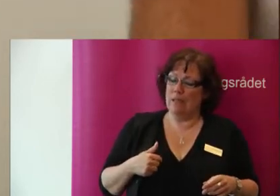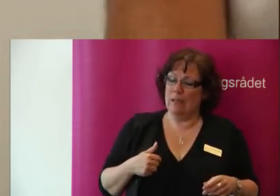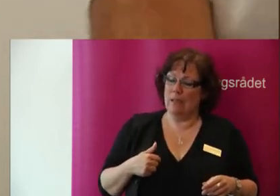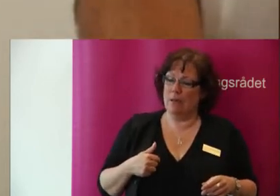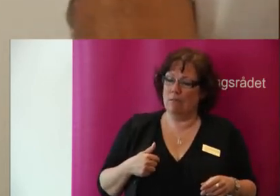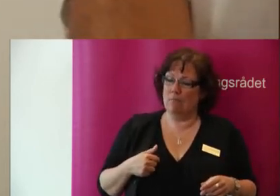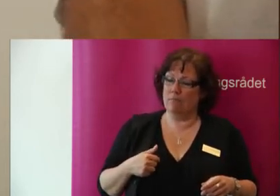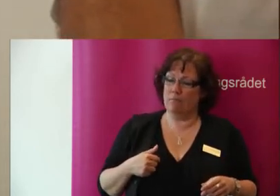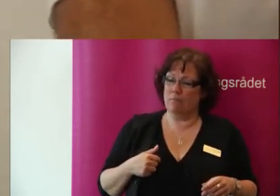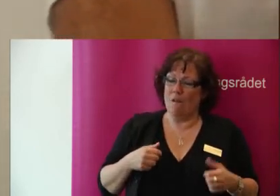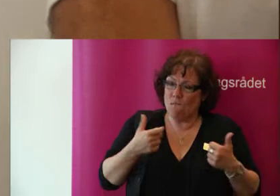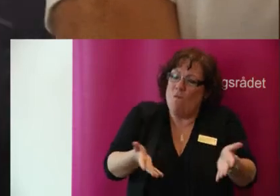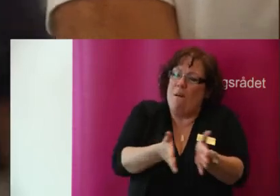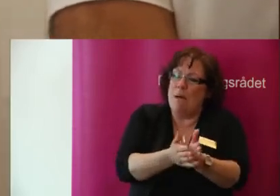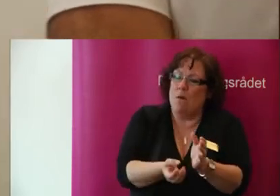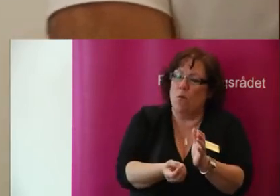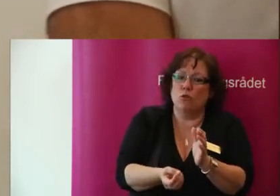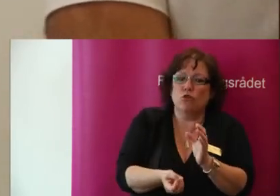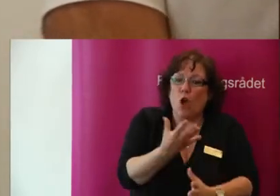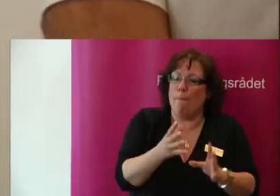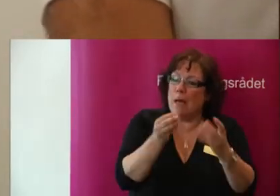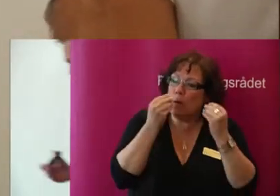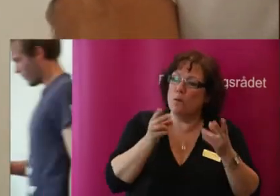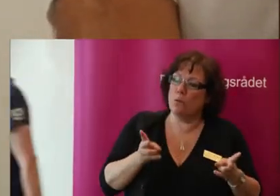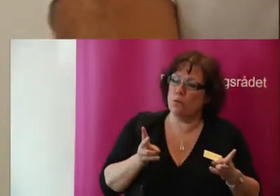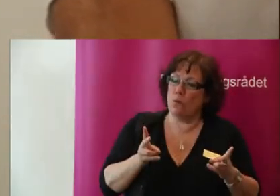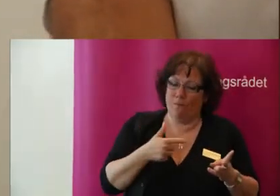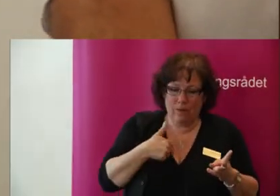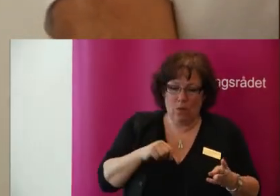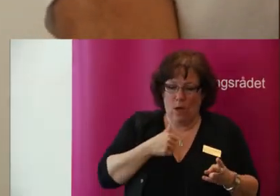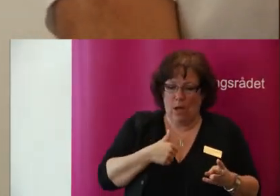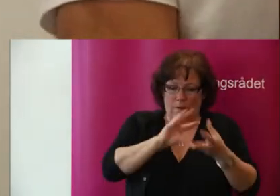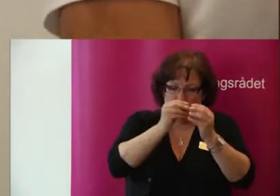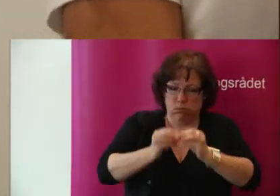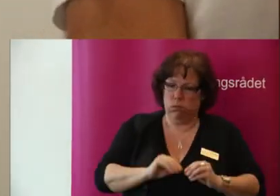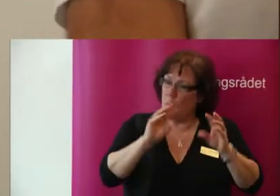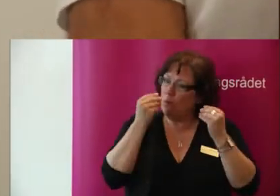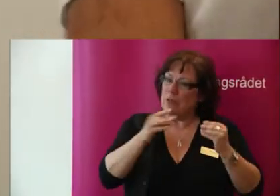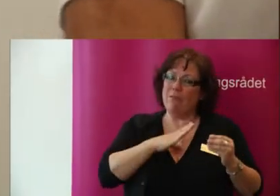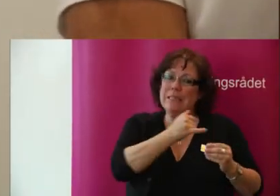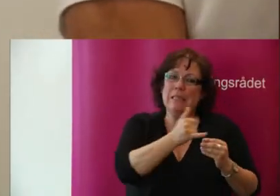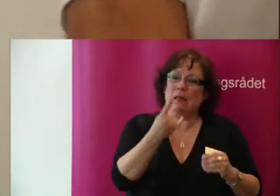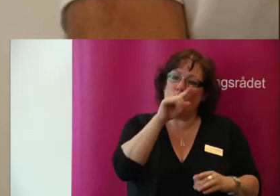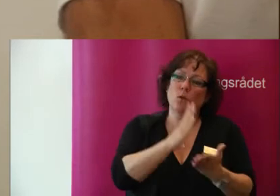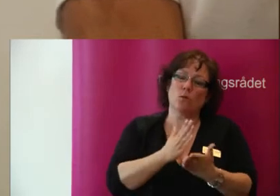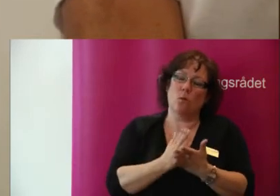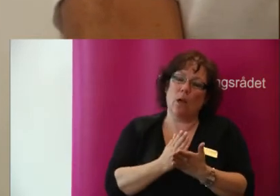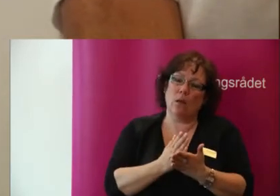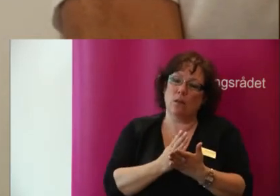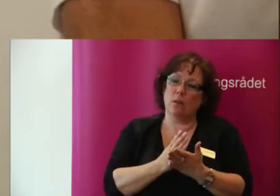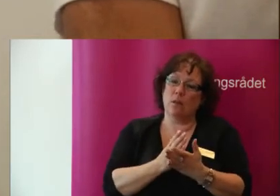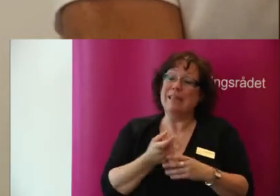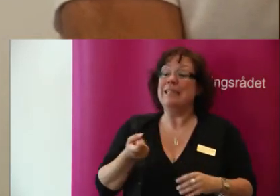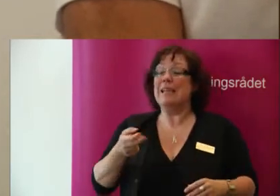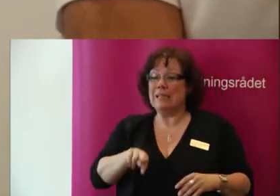med att skapa kurserna, utbildningarna som är på folkhögskolorna. Om vi tar en exempel